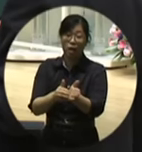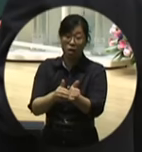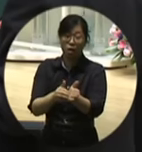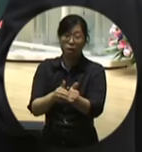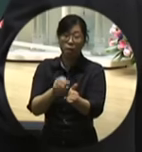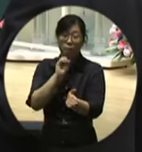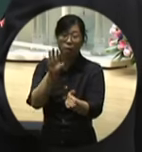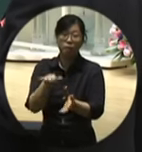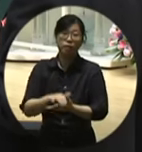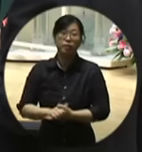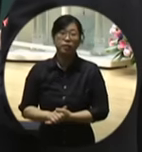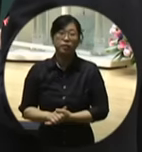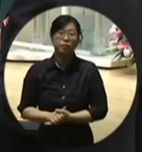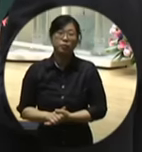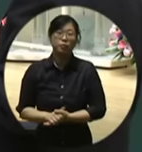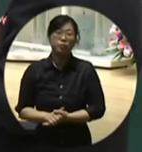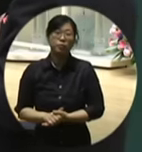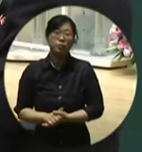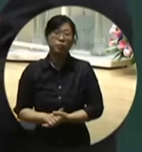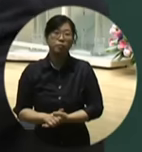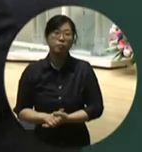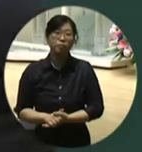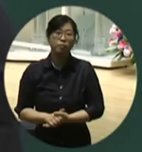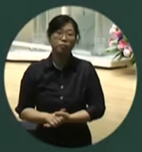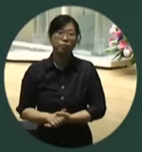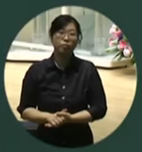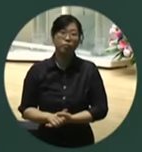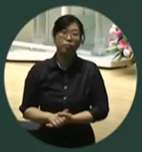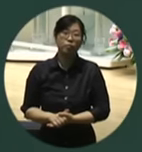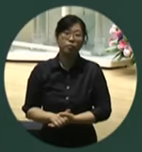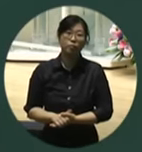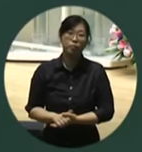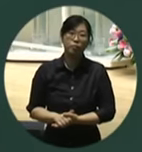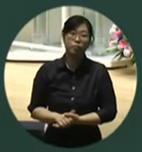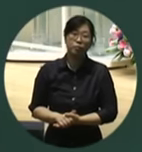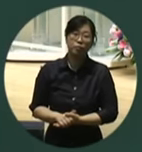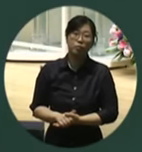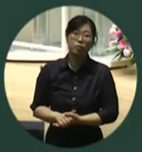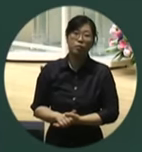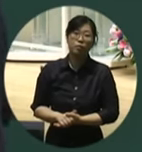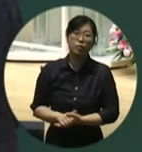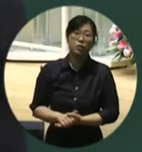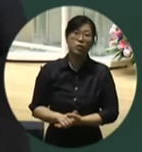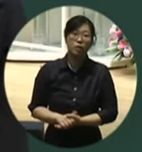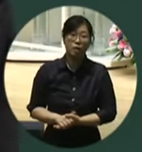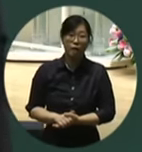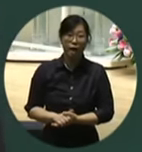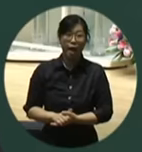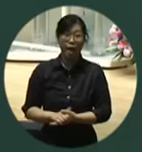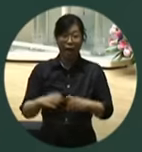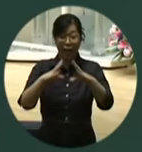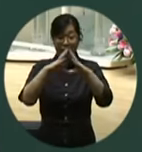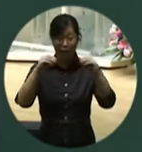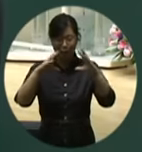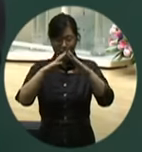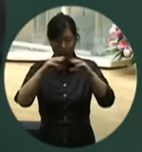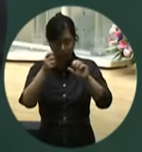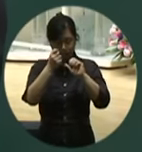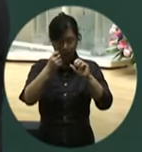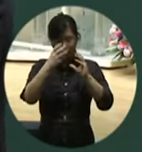of Jordan, whom you completely destroyed. 자, 이게 보통 게 아니죠. 지금 애굽에서 나올 때와 지금 거기에 전쟁할 때 소문 우리가